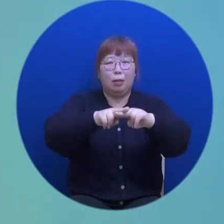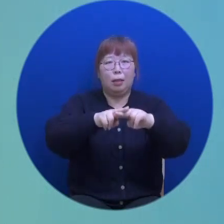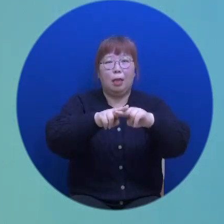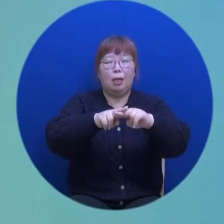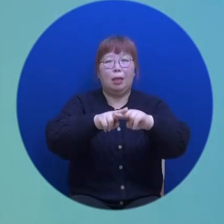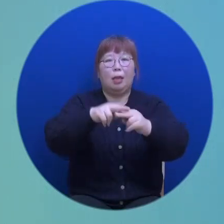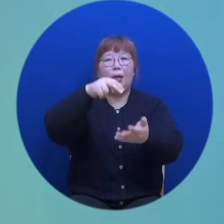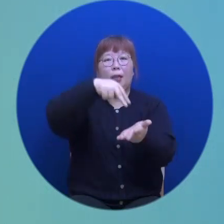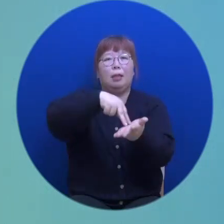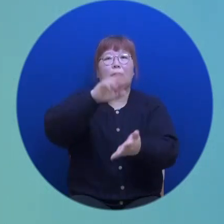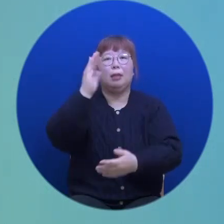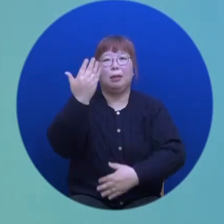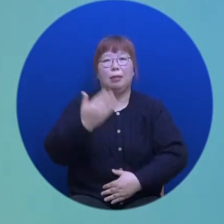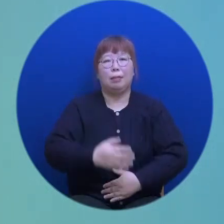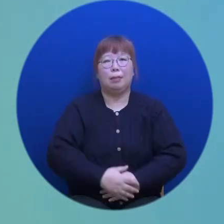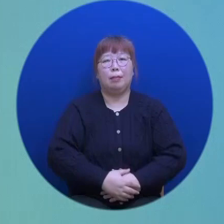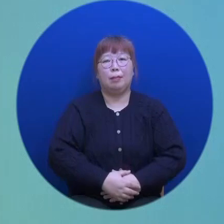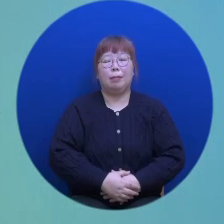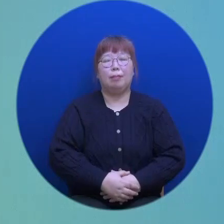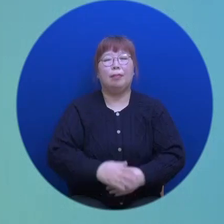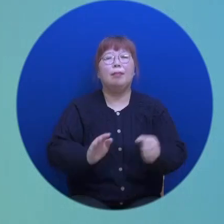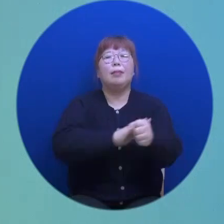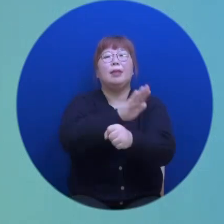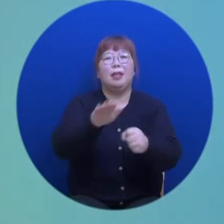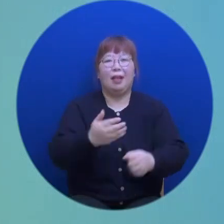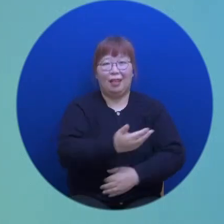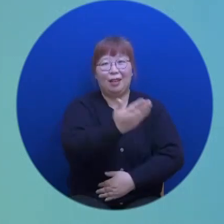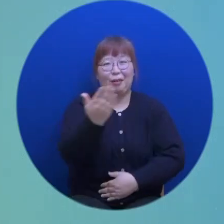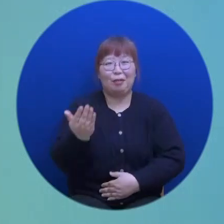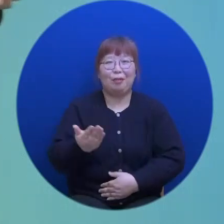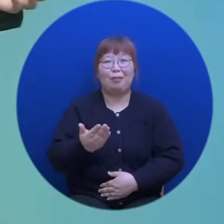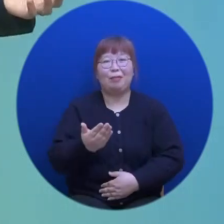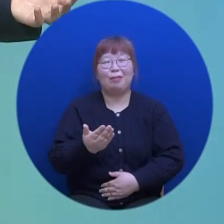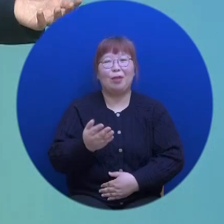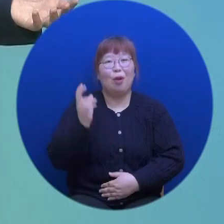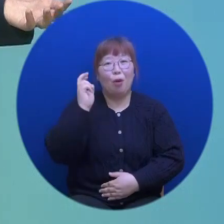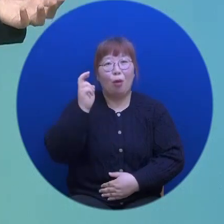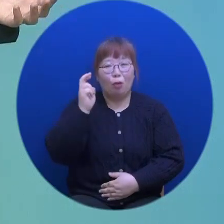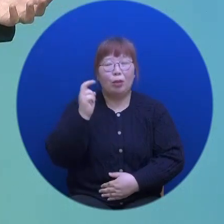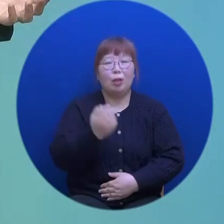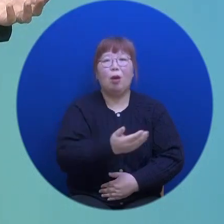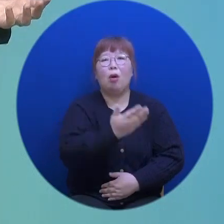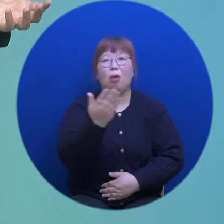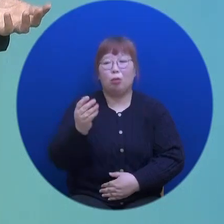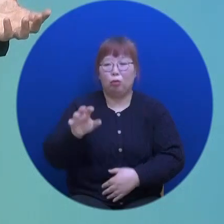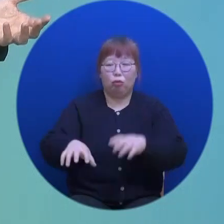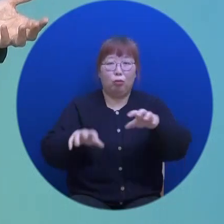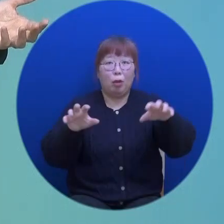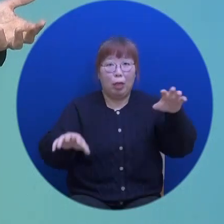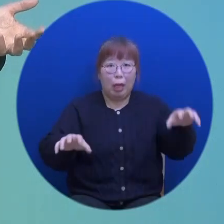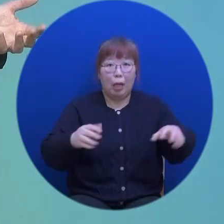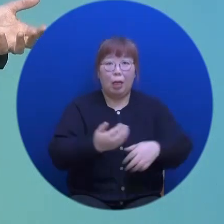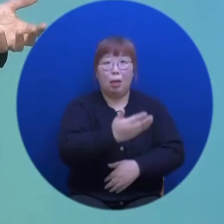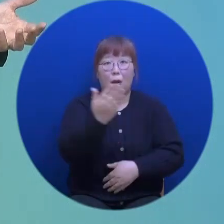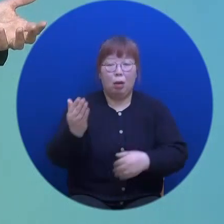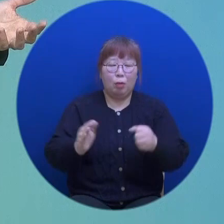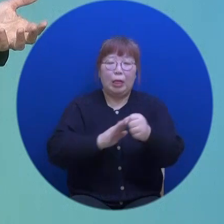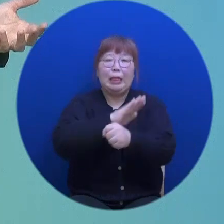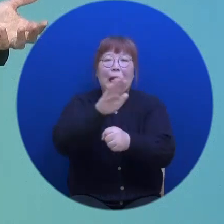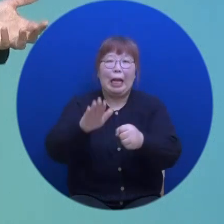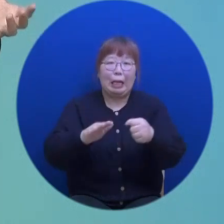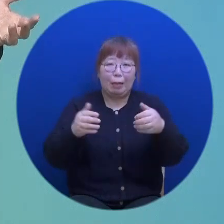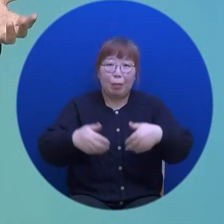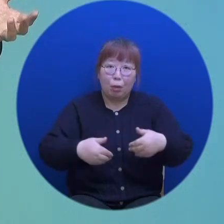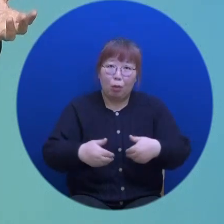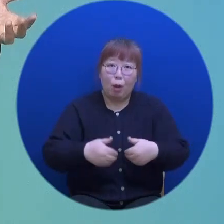나아가게 될 것입니다. 사랑하는 여러분, 혹시 여러분 주변에 여러분의 사랑이 필요한